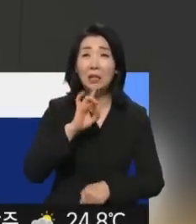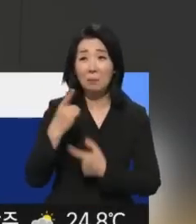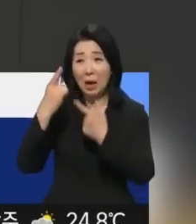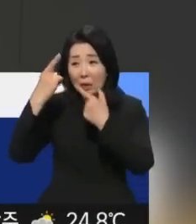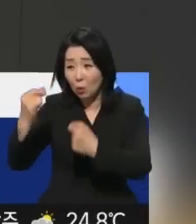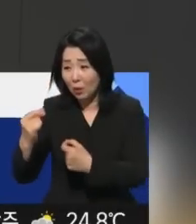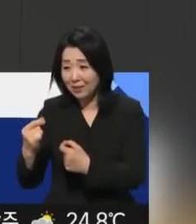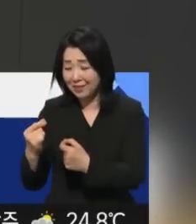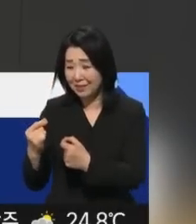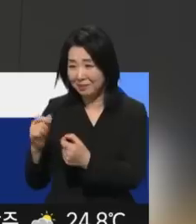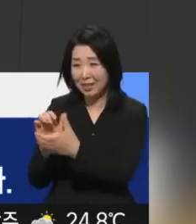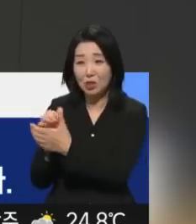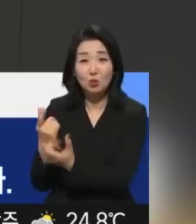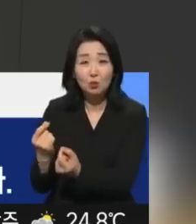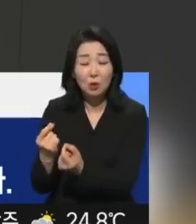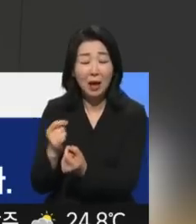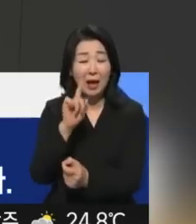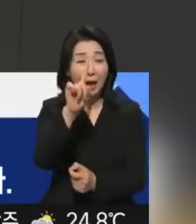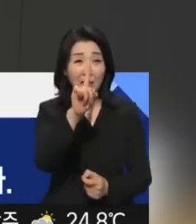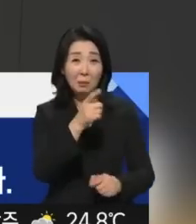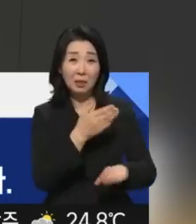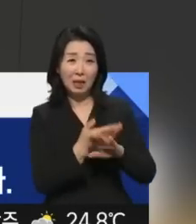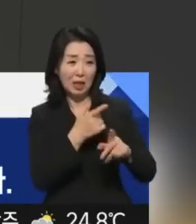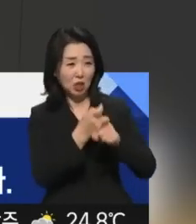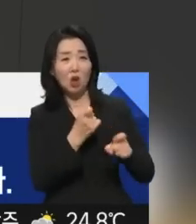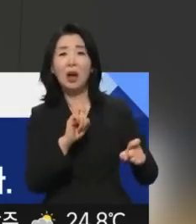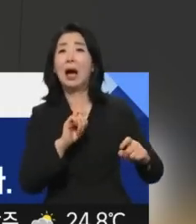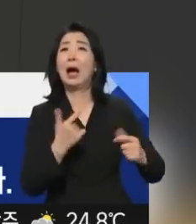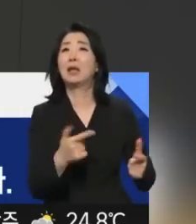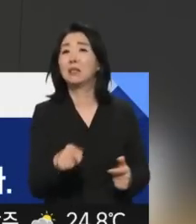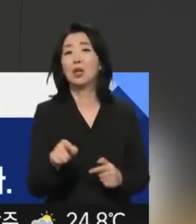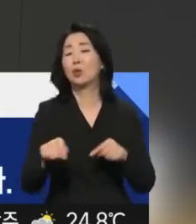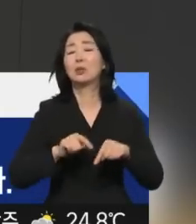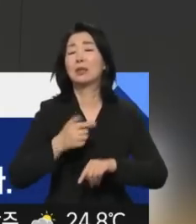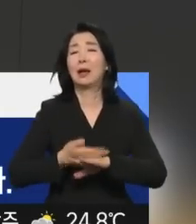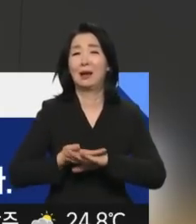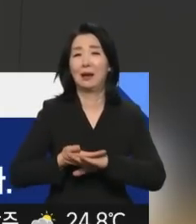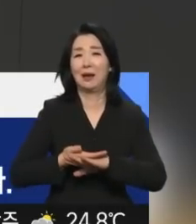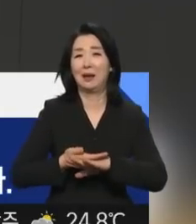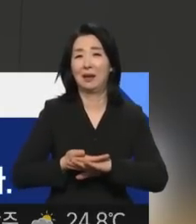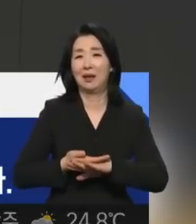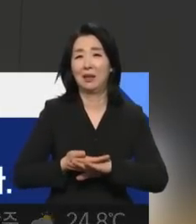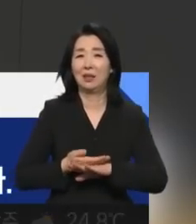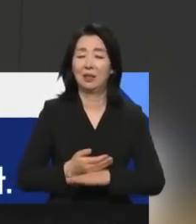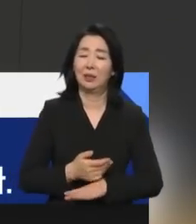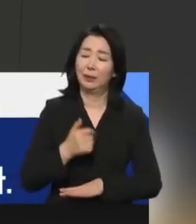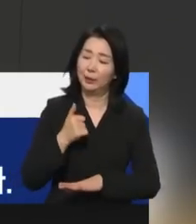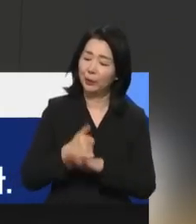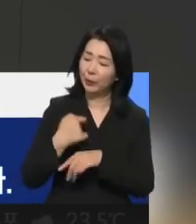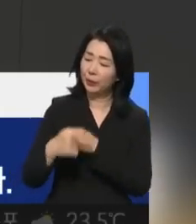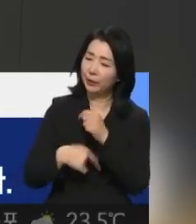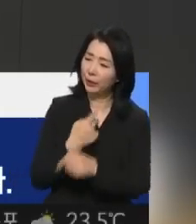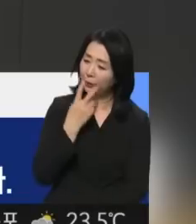보는 영역이지 예. 하나만 달라도 적으로 보는 영역은 정치가 아니거든요. 그런 점에서 역시 1년을 지켜봤는데